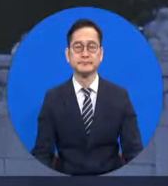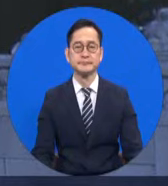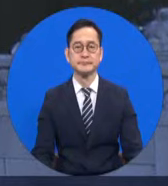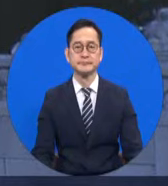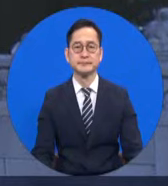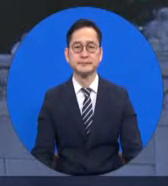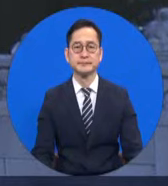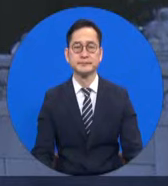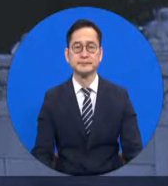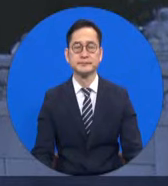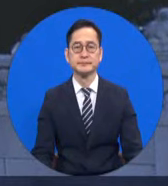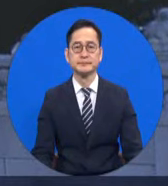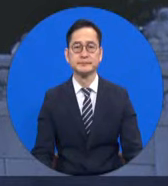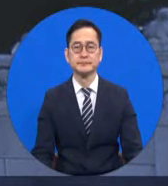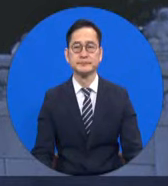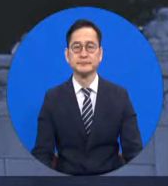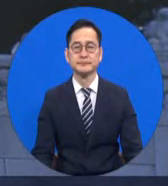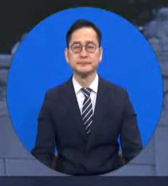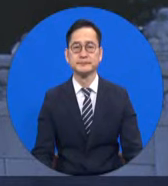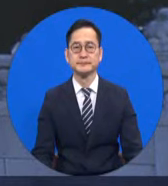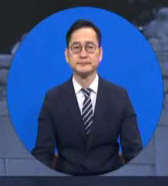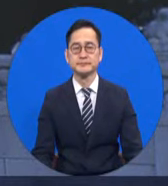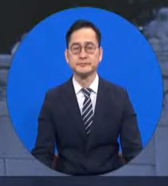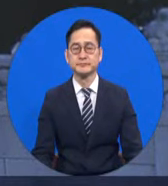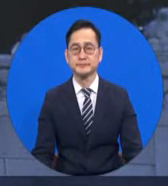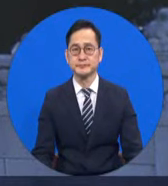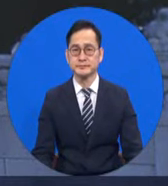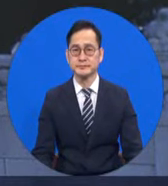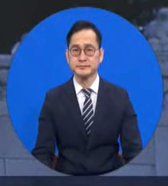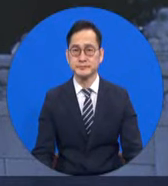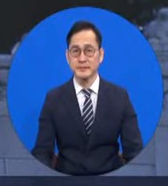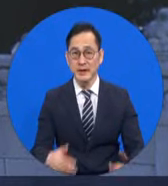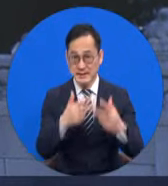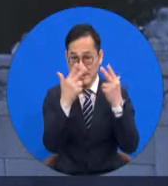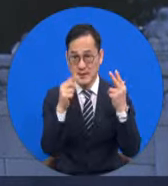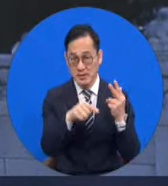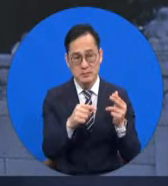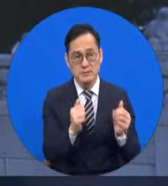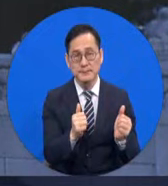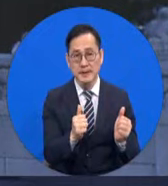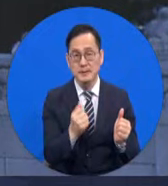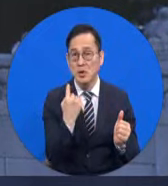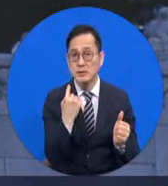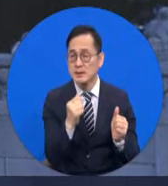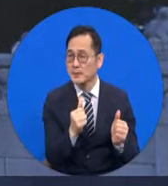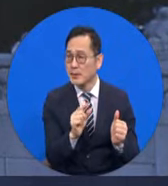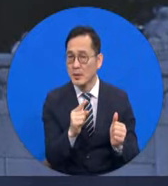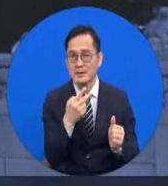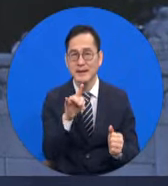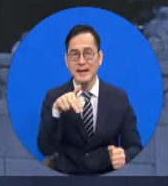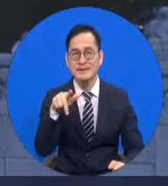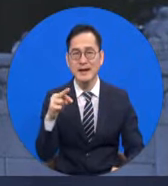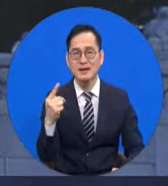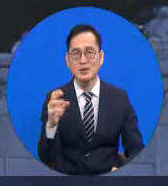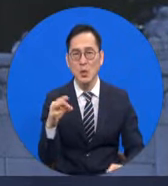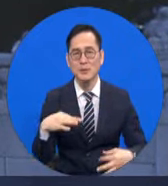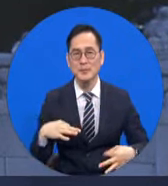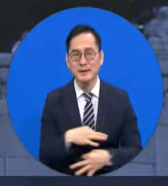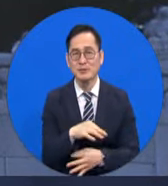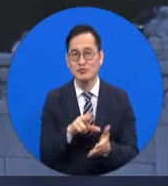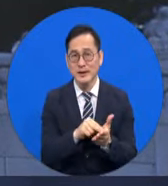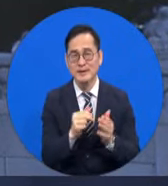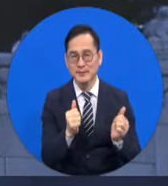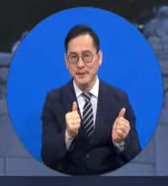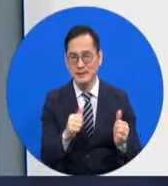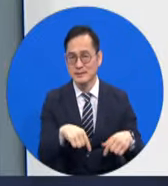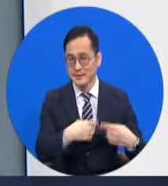굉장히 흥미로운 대목인데 정익준 변호사님, 네네. 이 대표가 어제 어떤 재판에 출석한 겁니까? 대장동 재판. 비리 의혹 재판입니까? 네, 나갔죠.